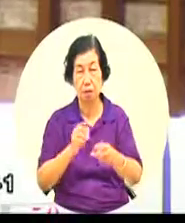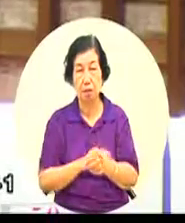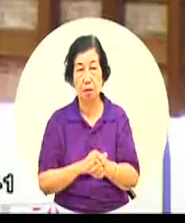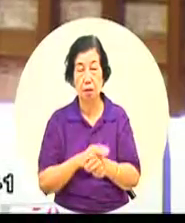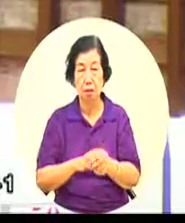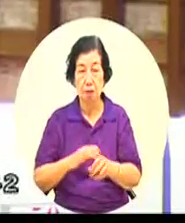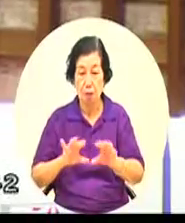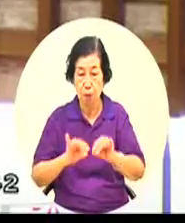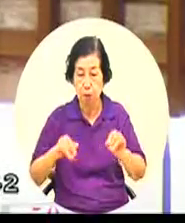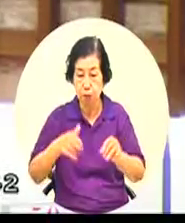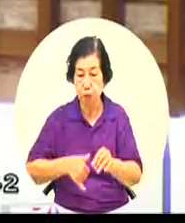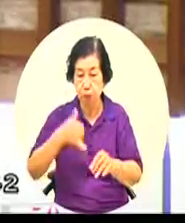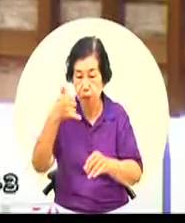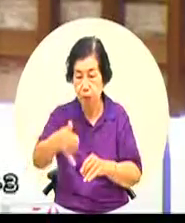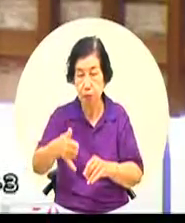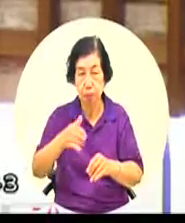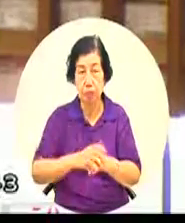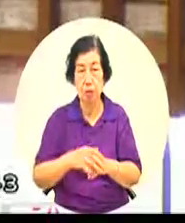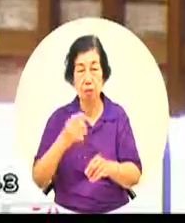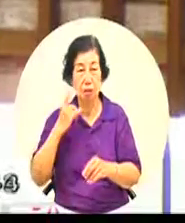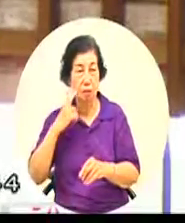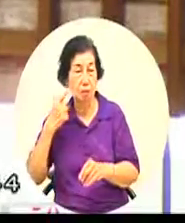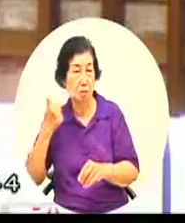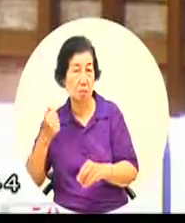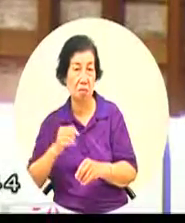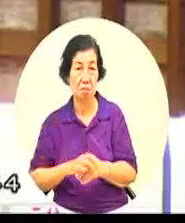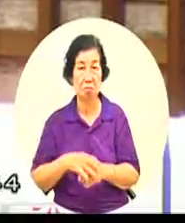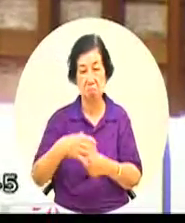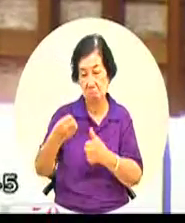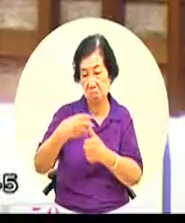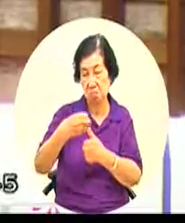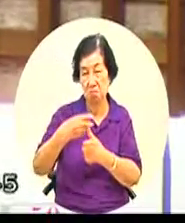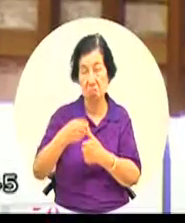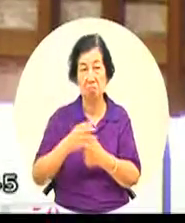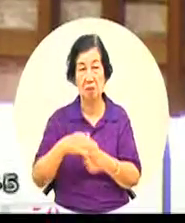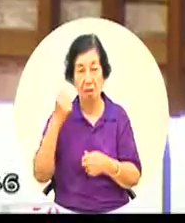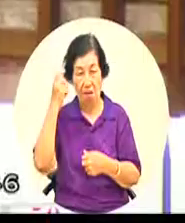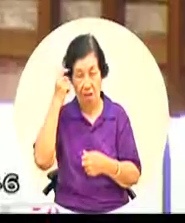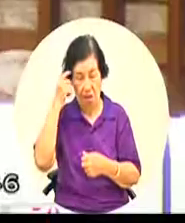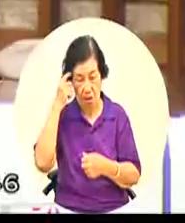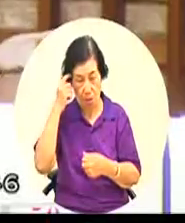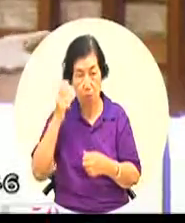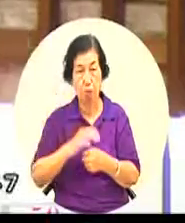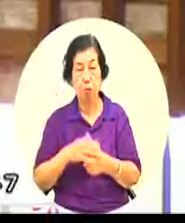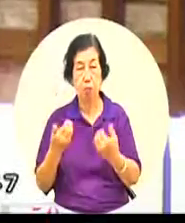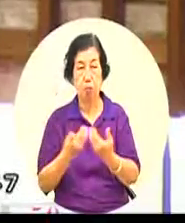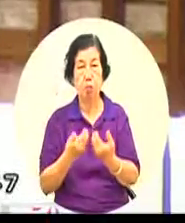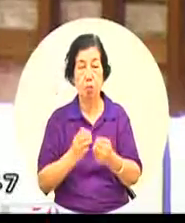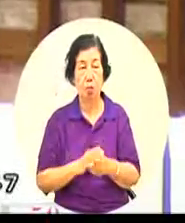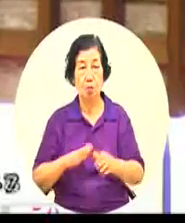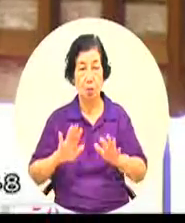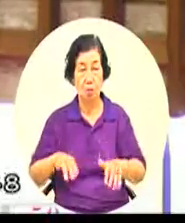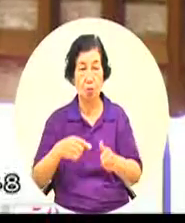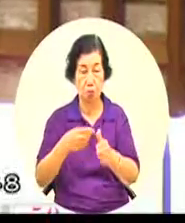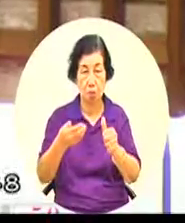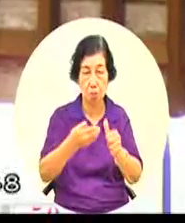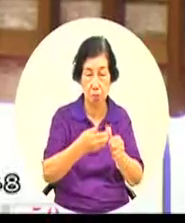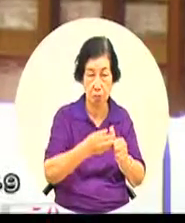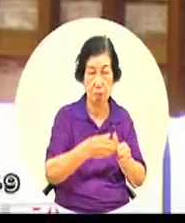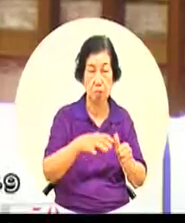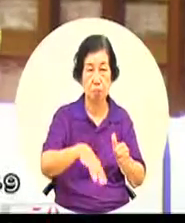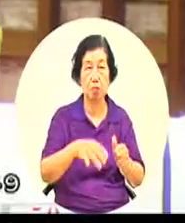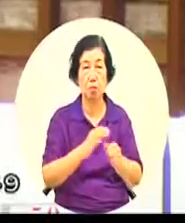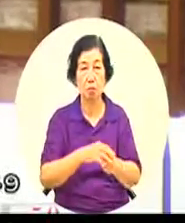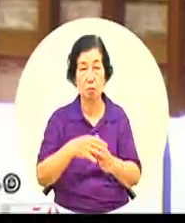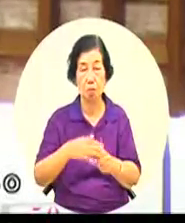候，很多的家长一直啊来跟我们反映。那么今天是教育部门咨询啊，那么你们是教育专家，所以